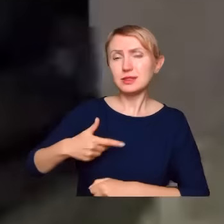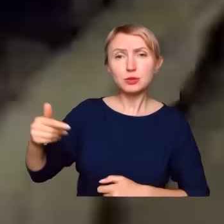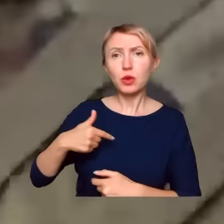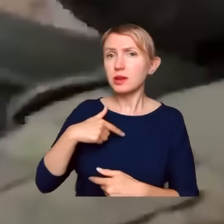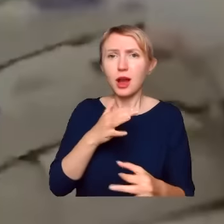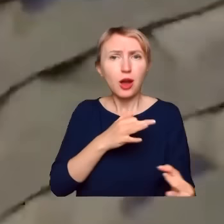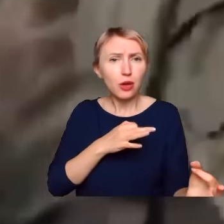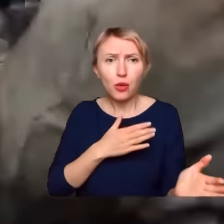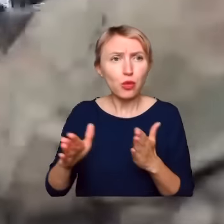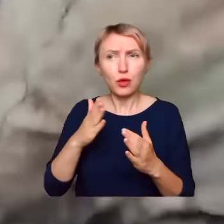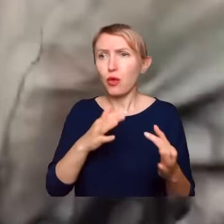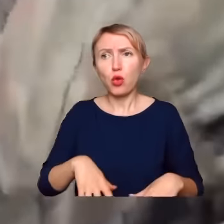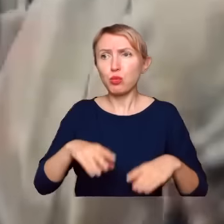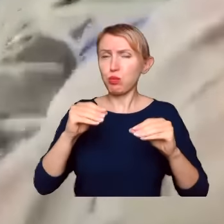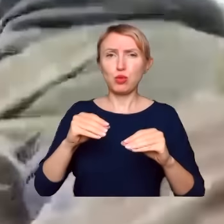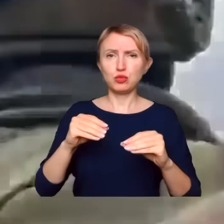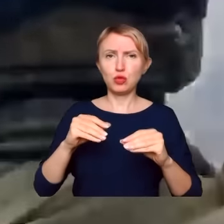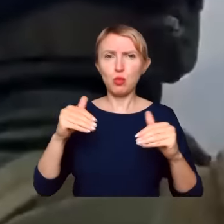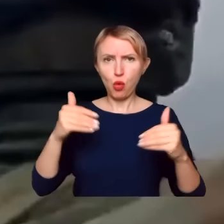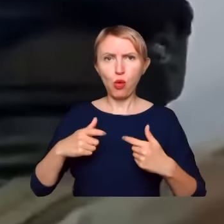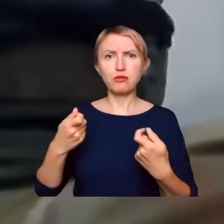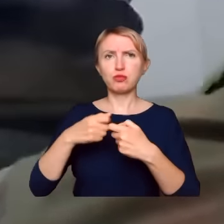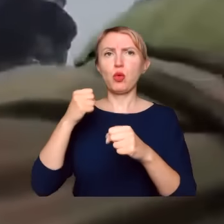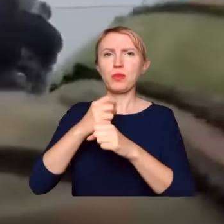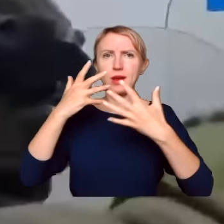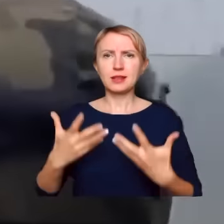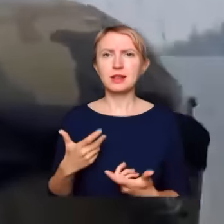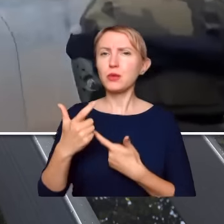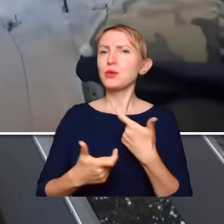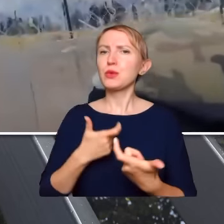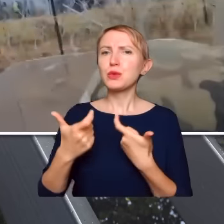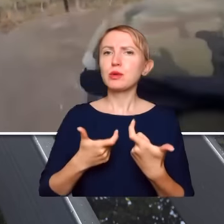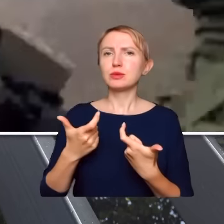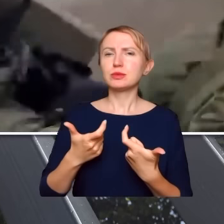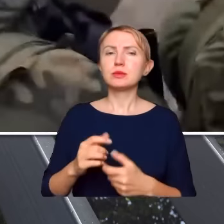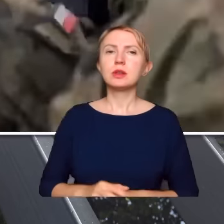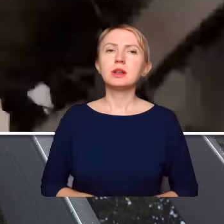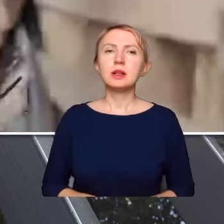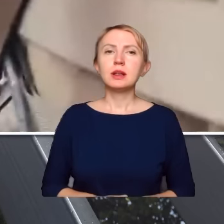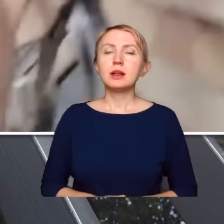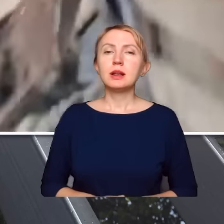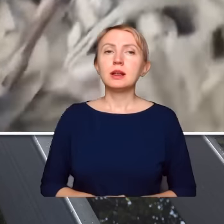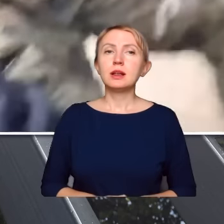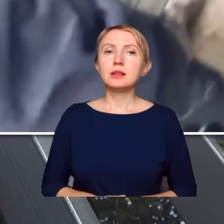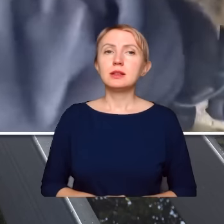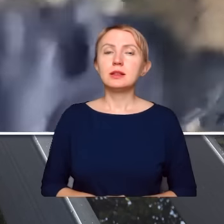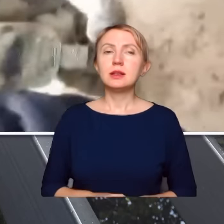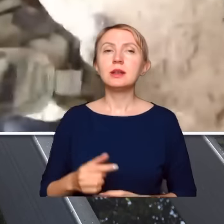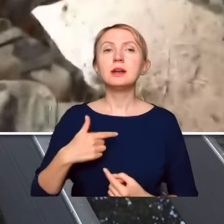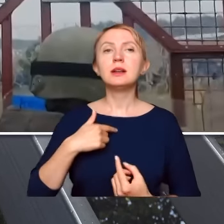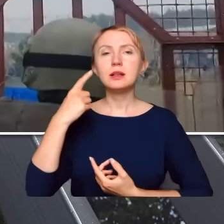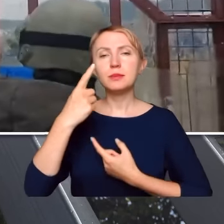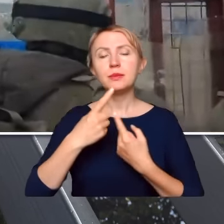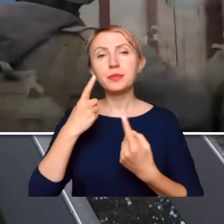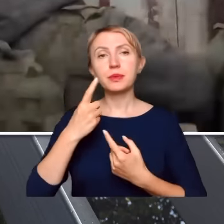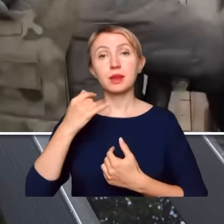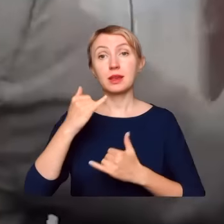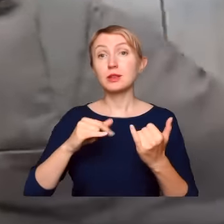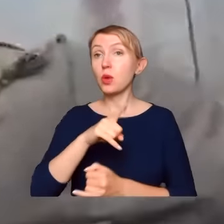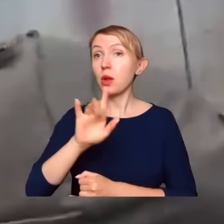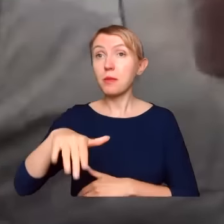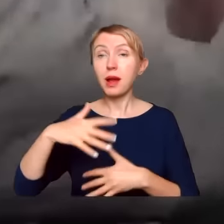początku taką współpracę podjąć i skutecznie prowadzić. I wyrażam stanowisko, że gdyby była wola, a z mojej